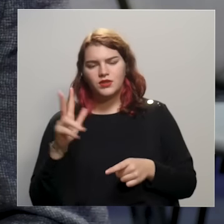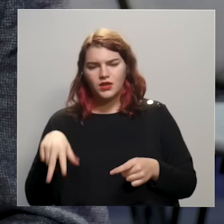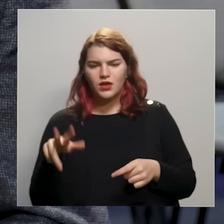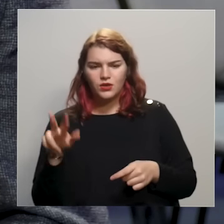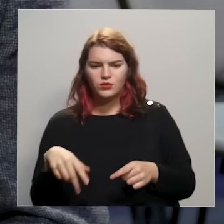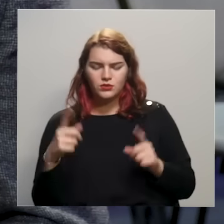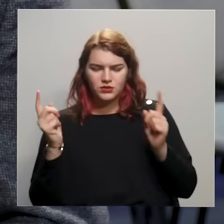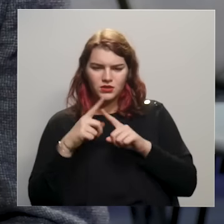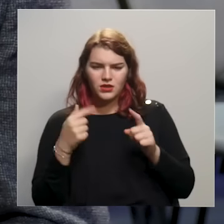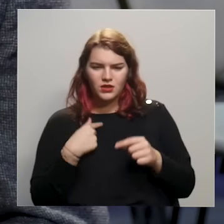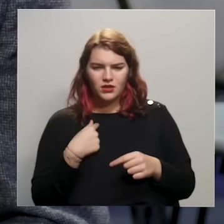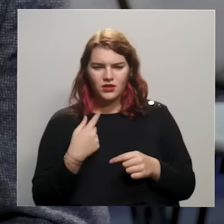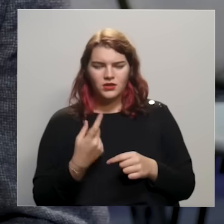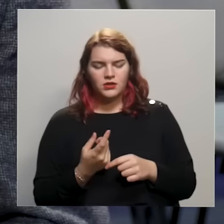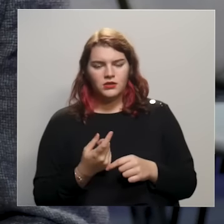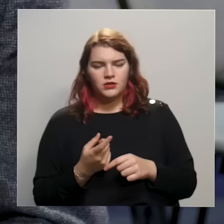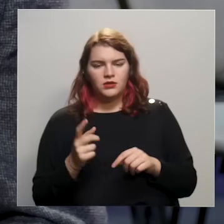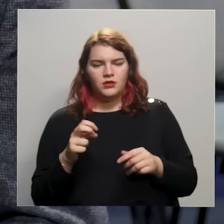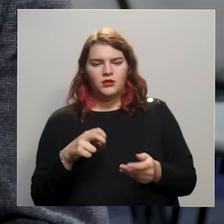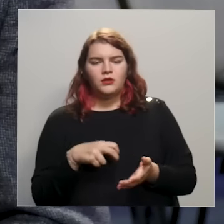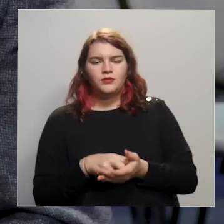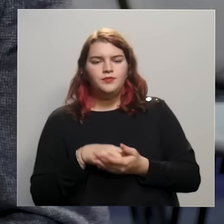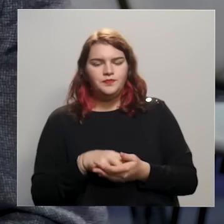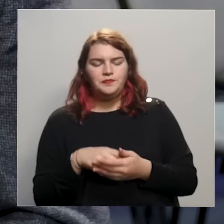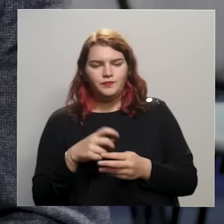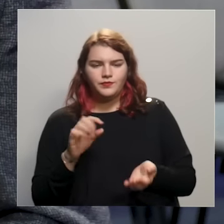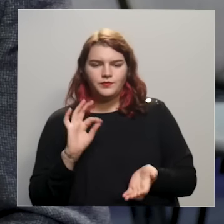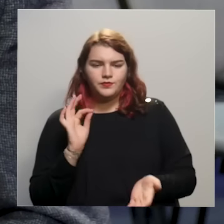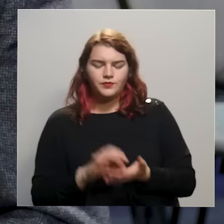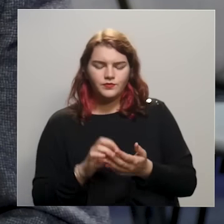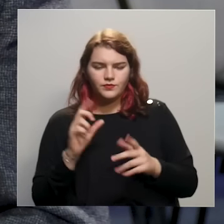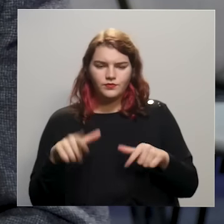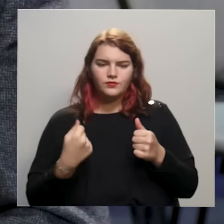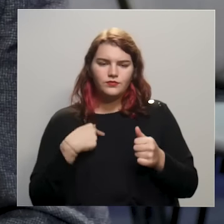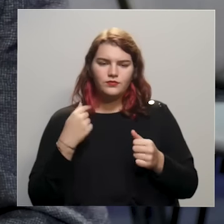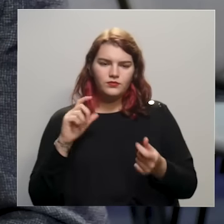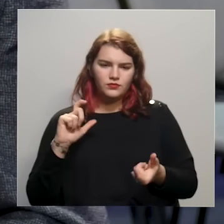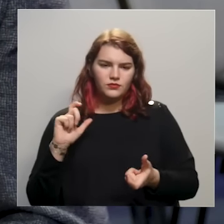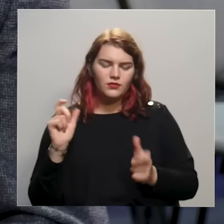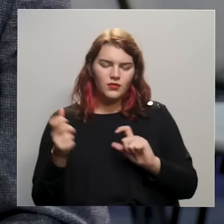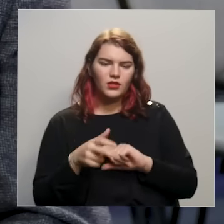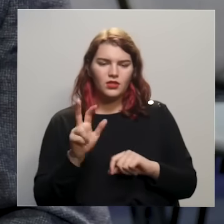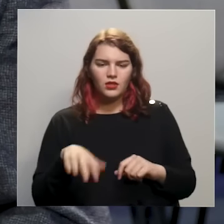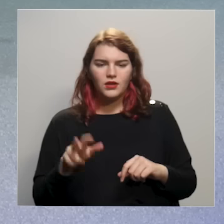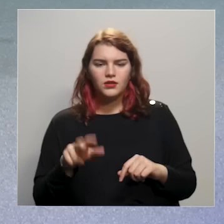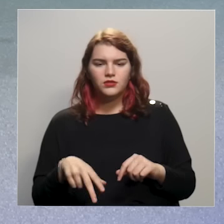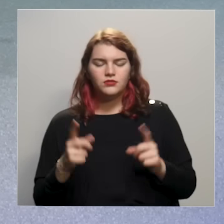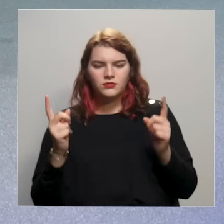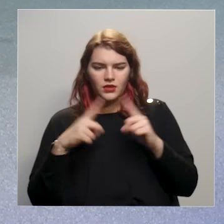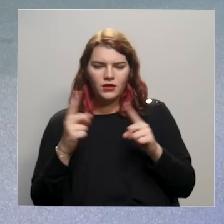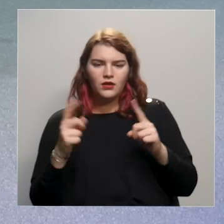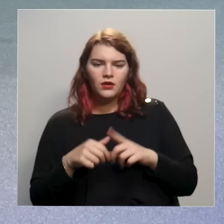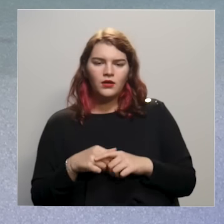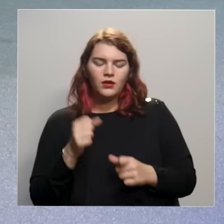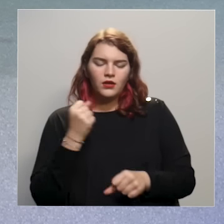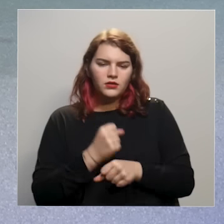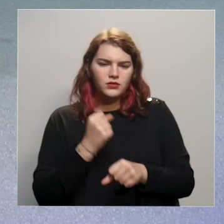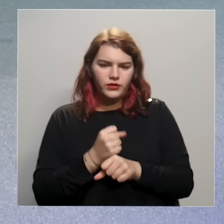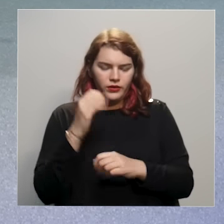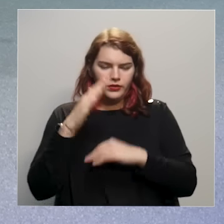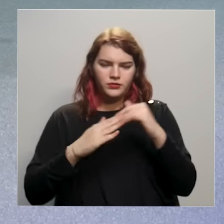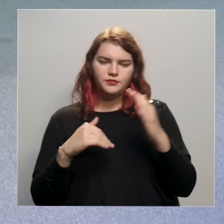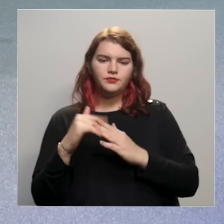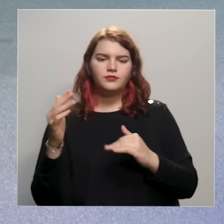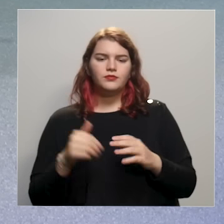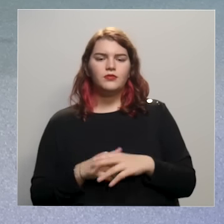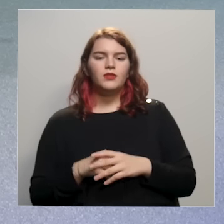eu m-am pus și am promis lui Dumnezeu că mă pocăiesc. În astea 3 luni de zile, lucram în șantier.